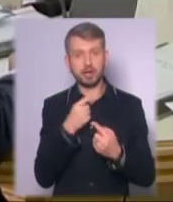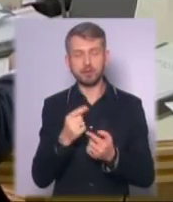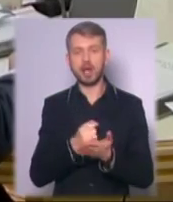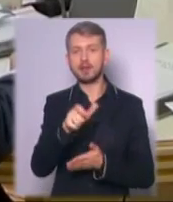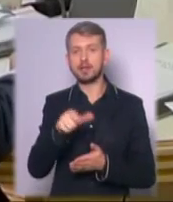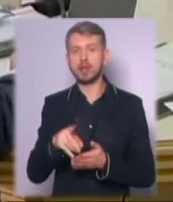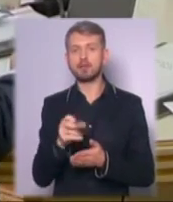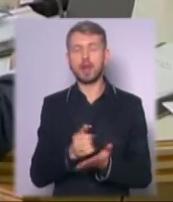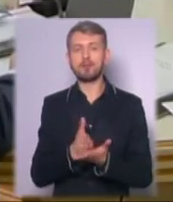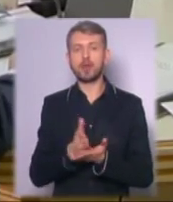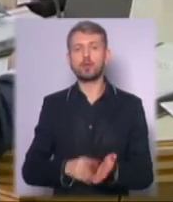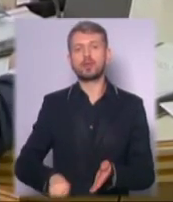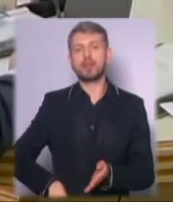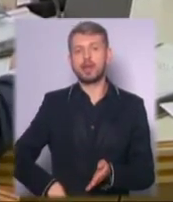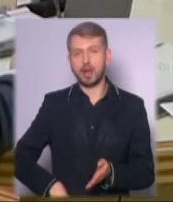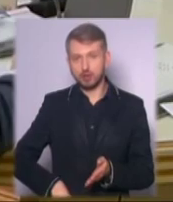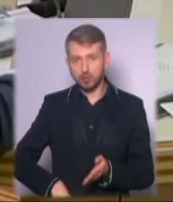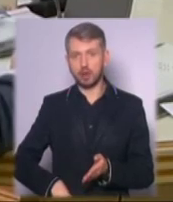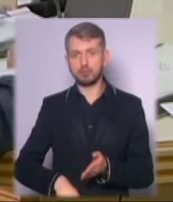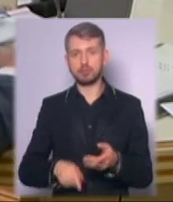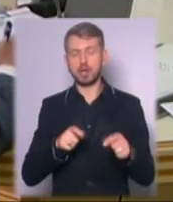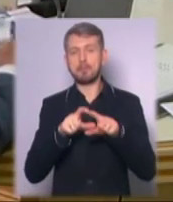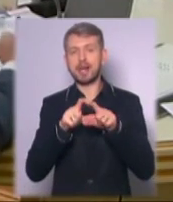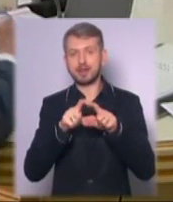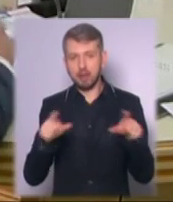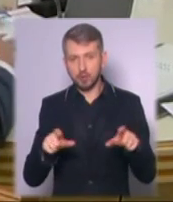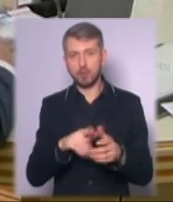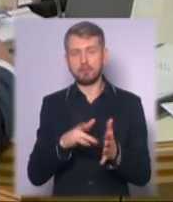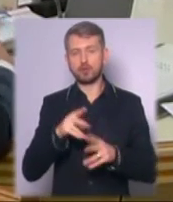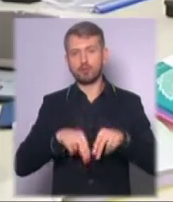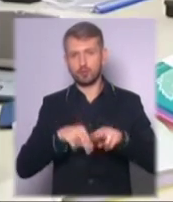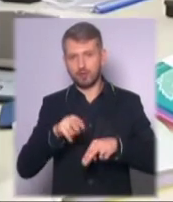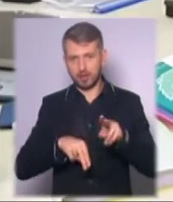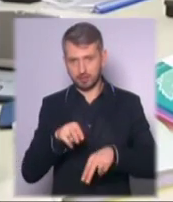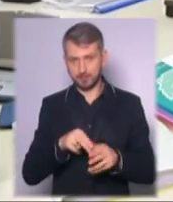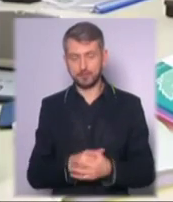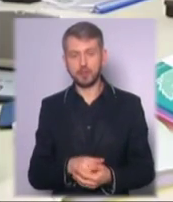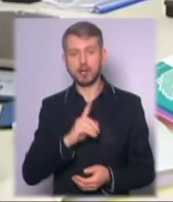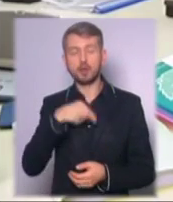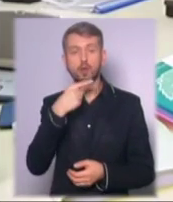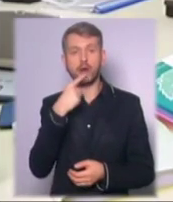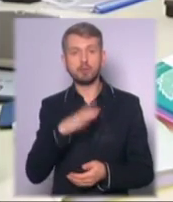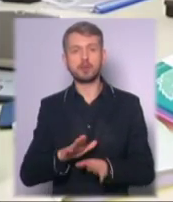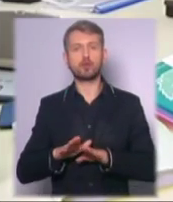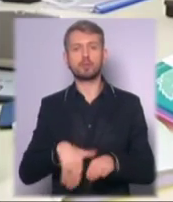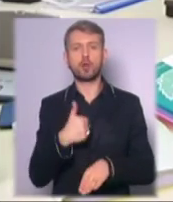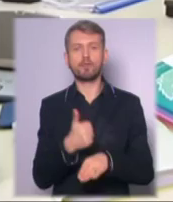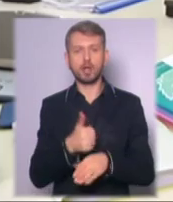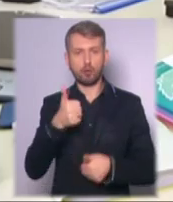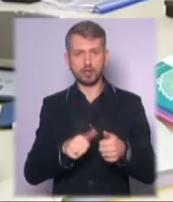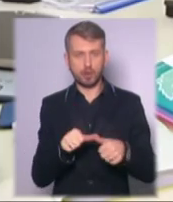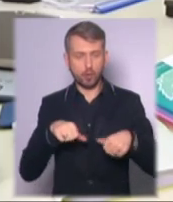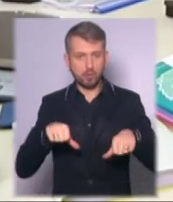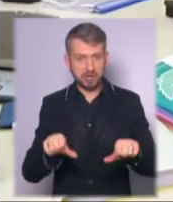департаменту містобудування та архітектури головного архітектора Києва. За словами заступника голови конкурсної комісії, керівника апарату КМДА